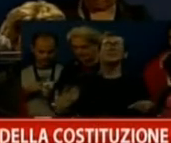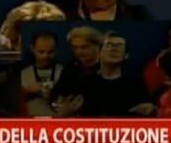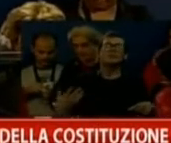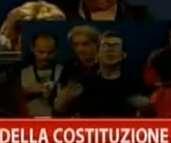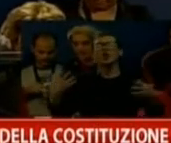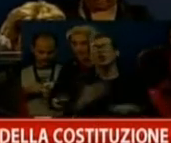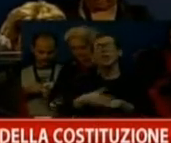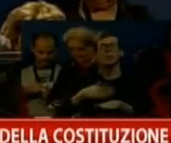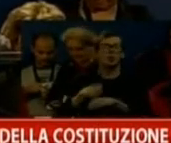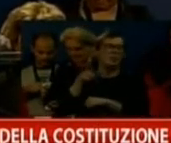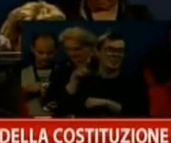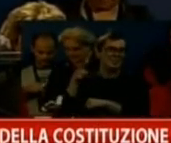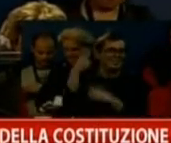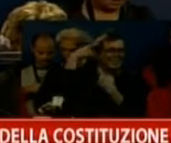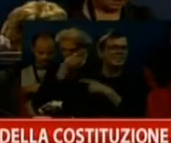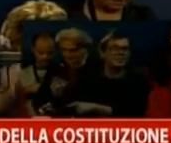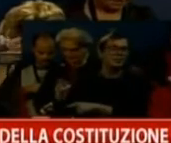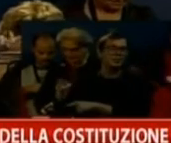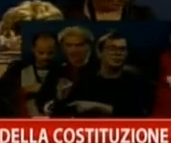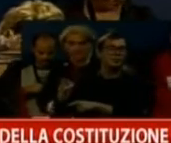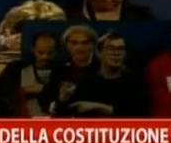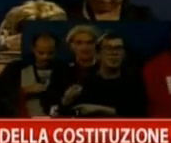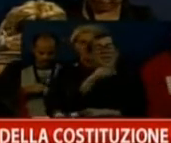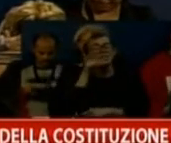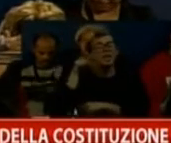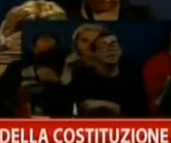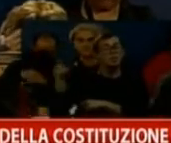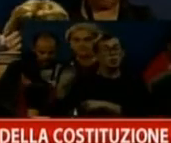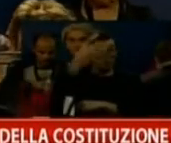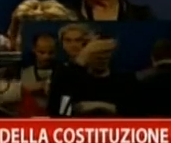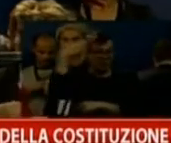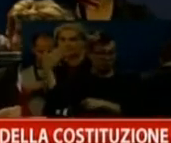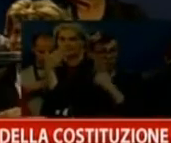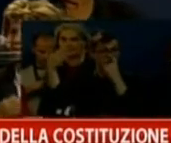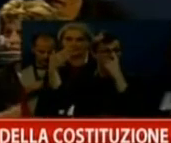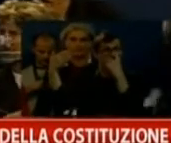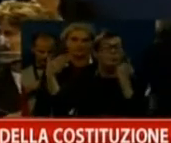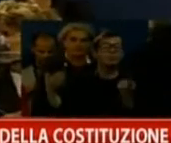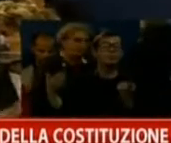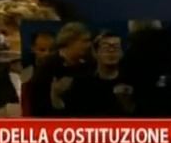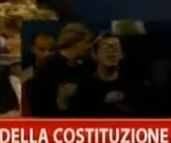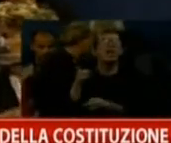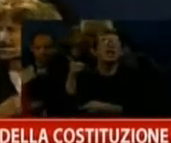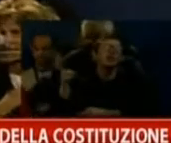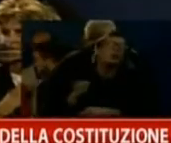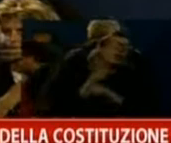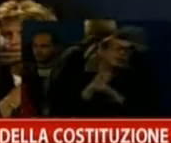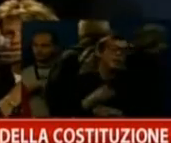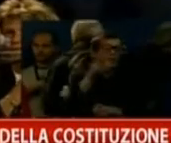può farlo evidentemente, e riconoscere che è stata imboccata una strada